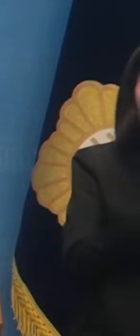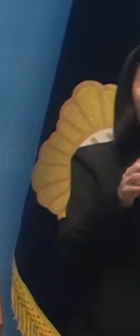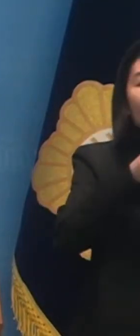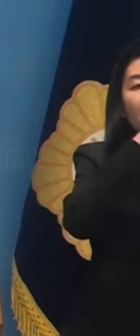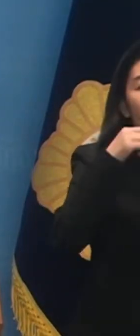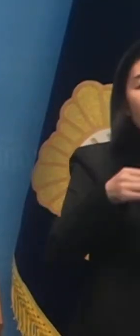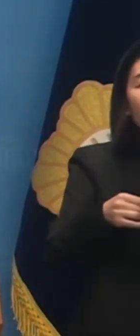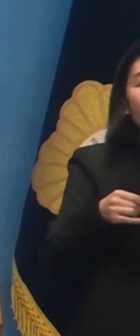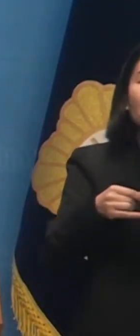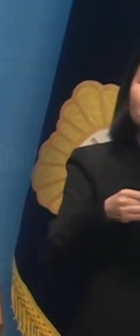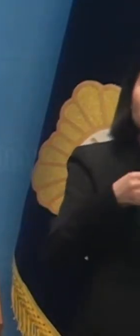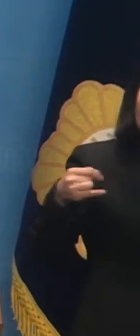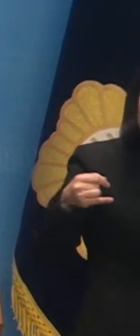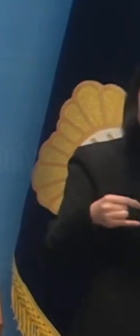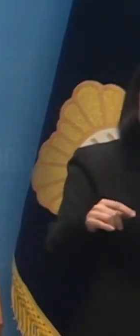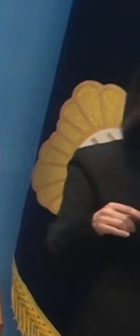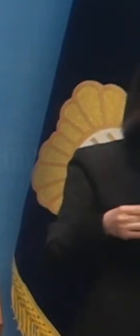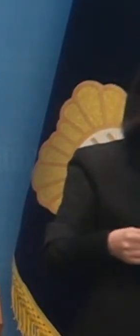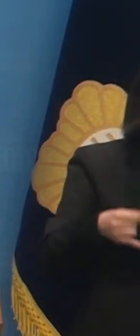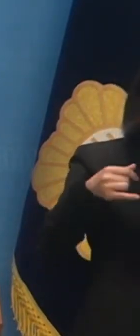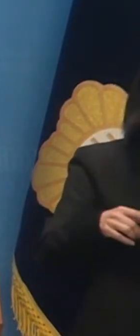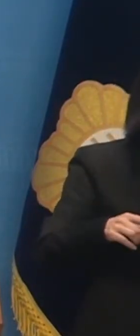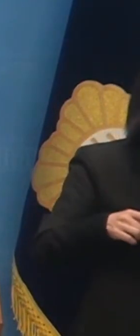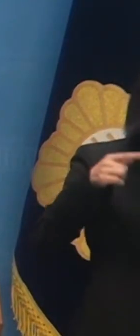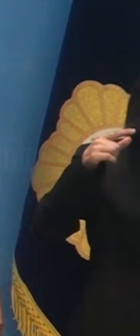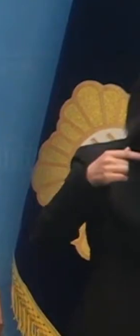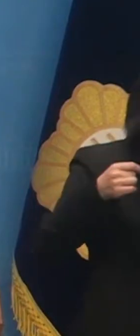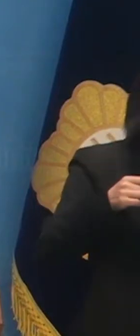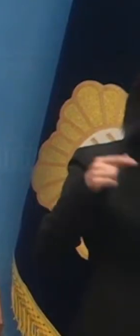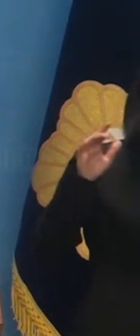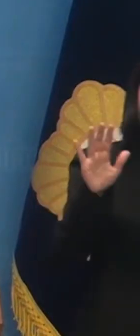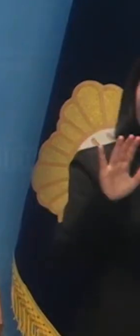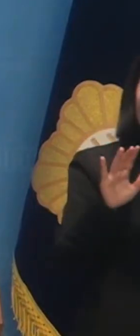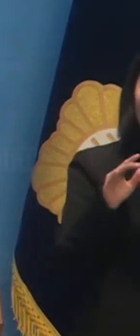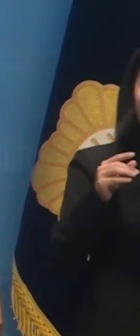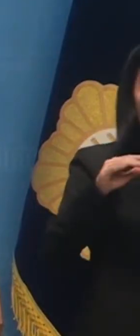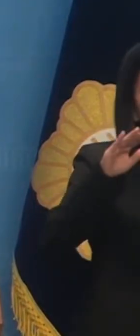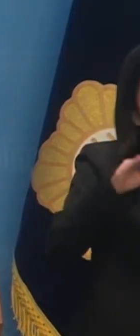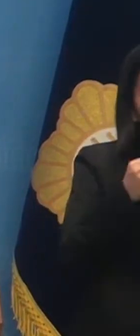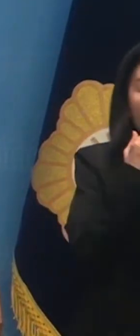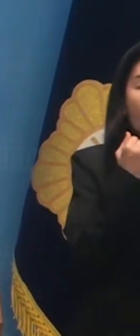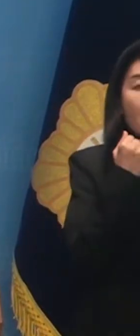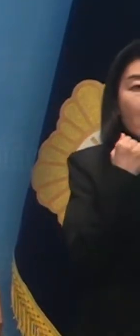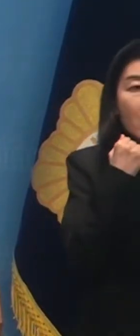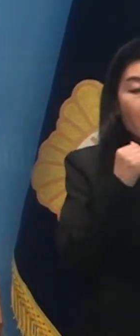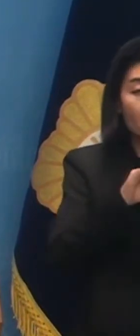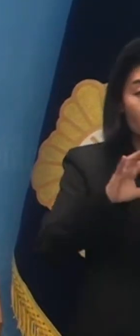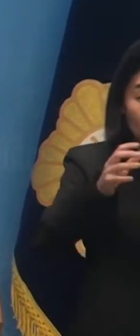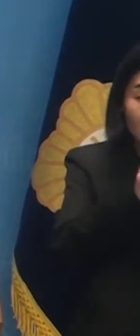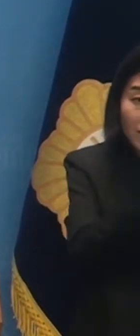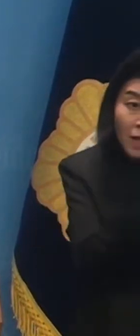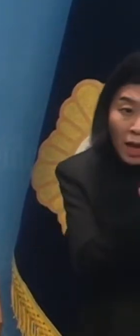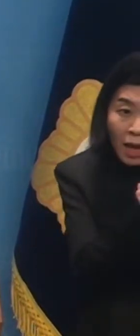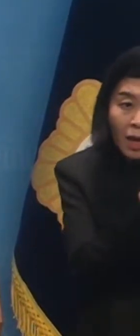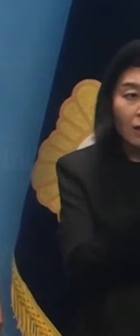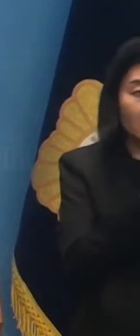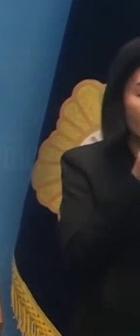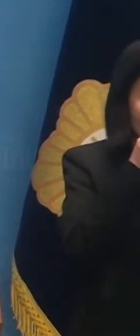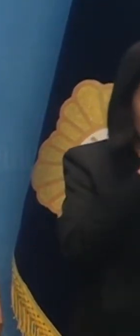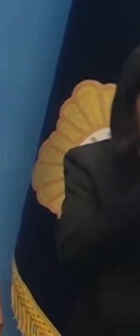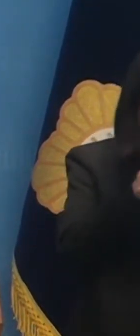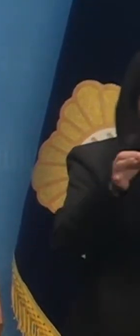낮은 국가입니다. 경기 진작을 위한 재원을 부채로 조달할 여력이 크다라는 것은 명백한